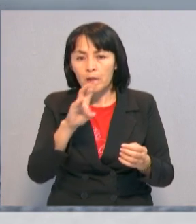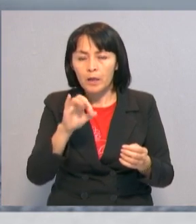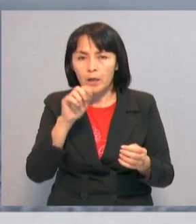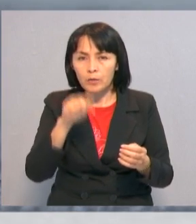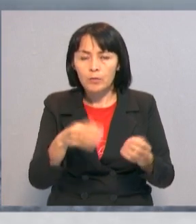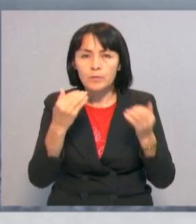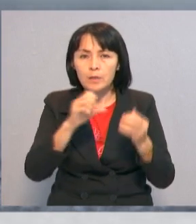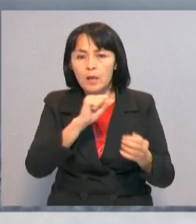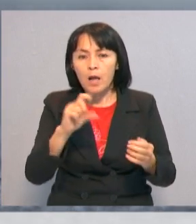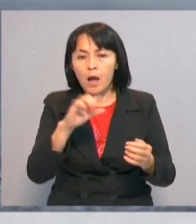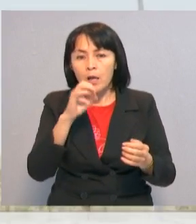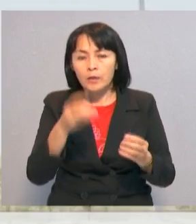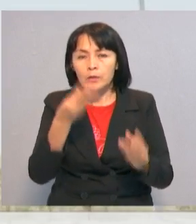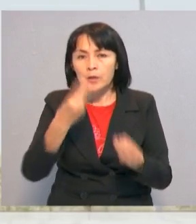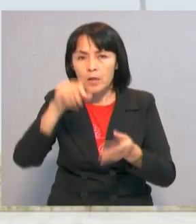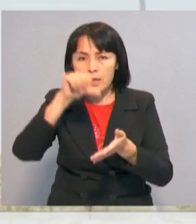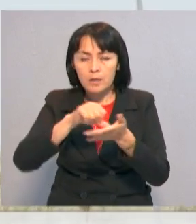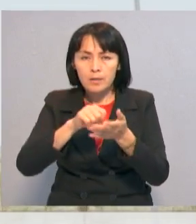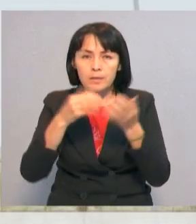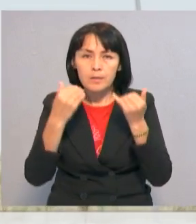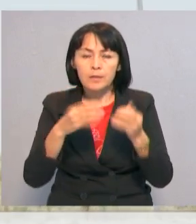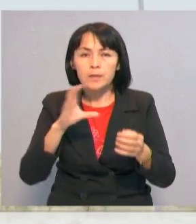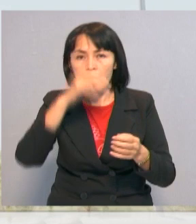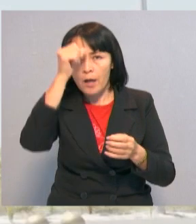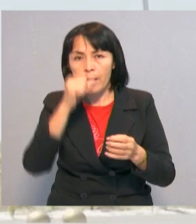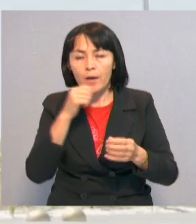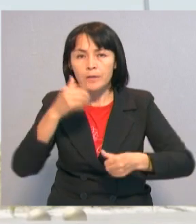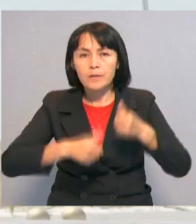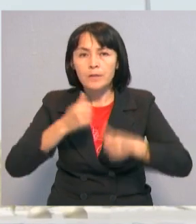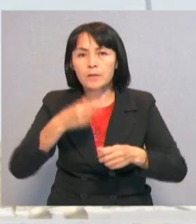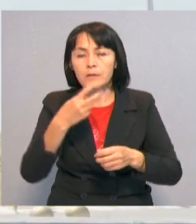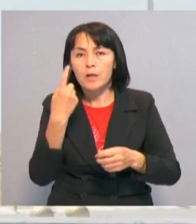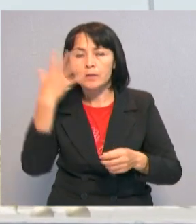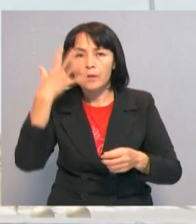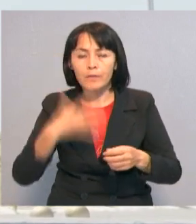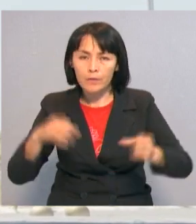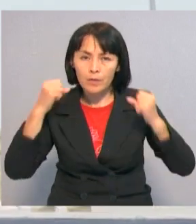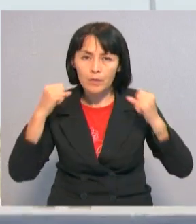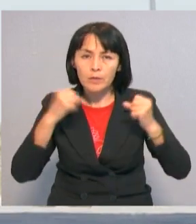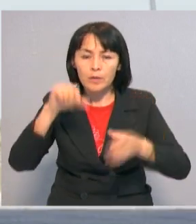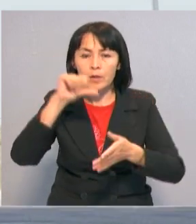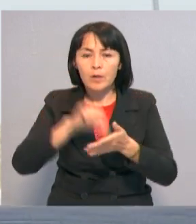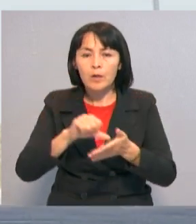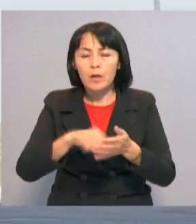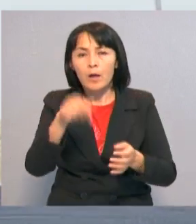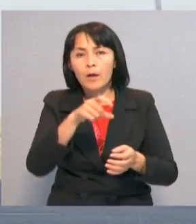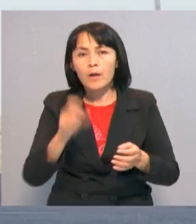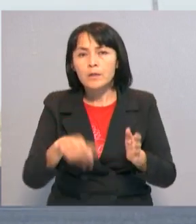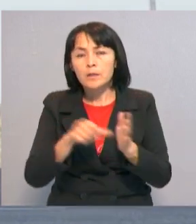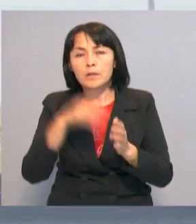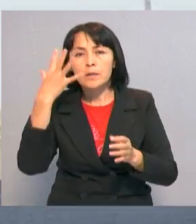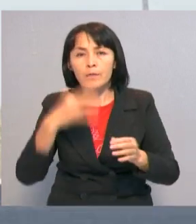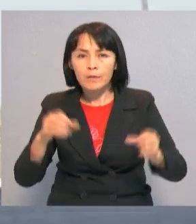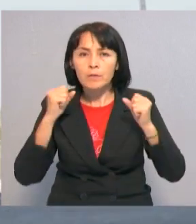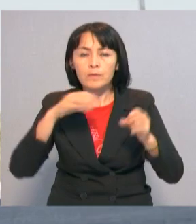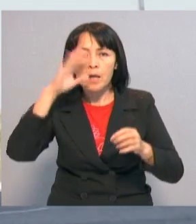алшинов гату входит в игру кочевников в сентябре в соревнованиях по двадцати одному виду спорта приняли участие представители шести видов